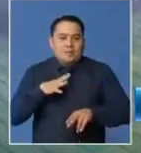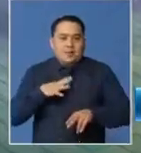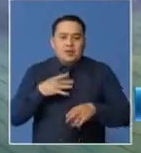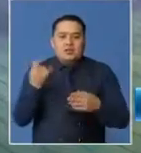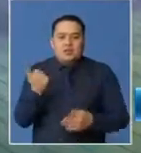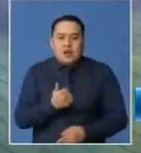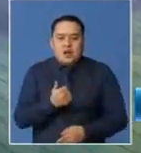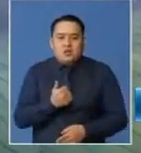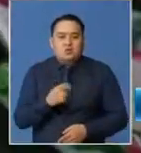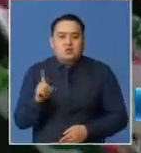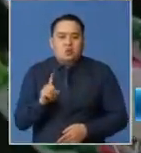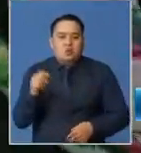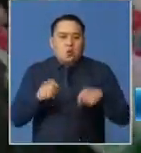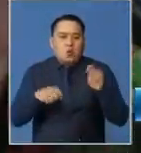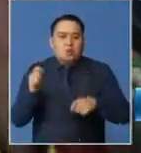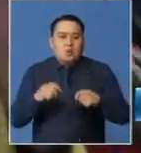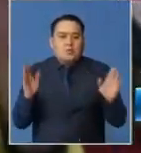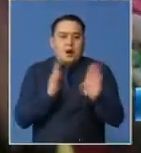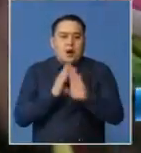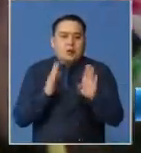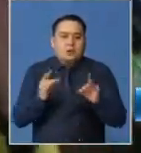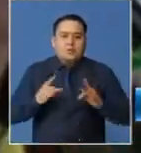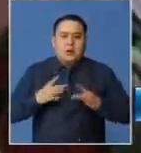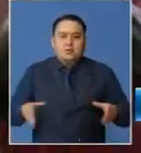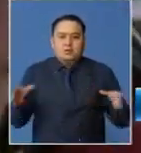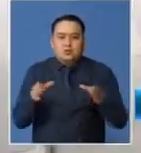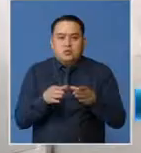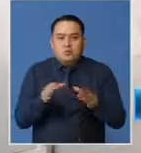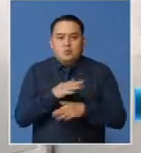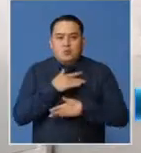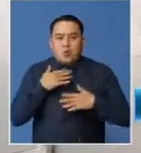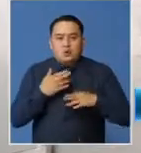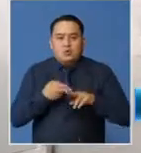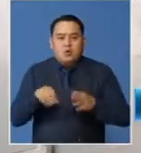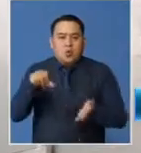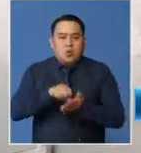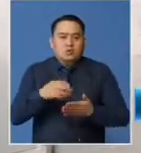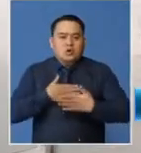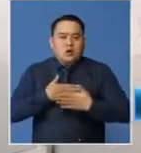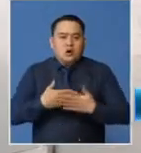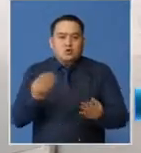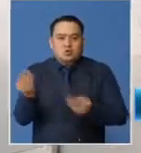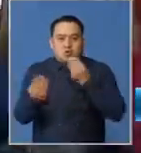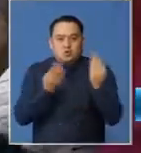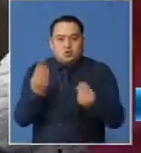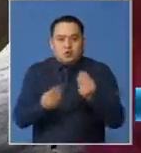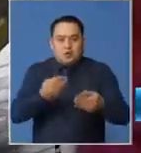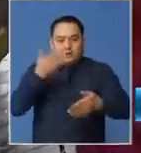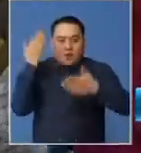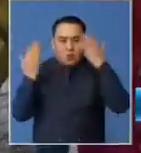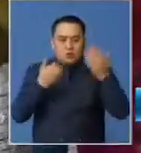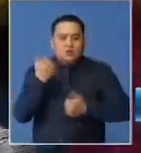масленичной недели. Несмотря на дождливую погоду, гостей на празднике собралось немало. Они смогли принять участие в шутливых конкурсах и